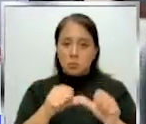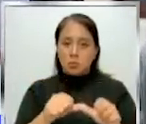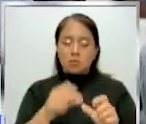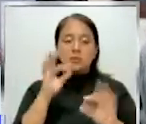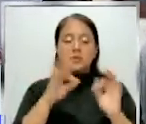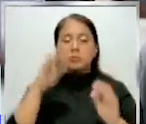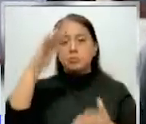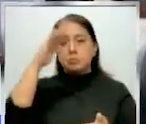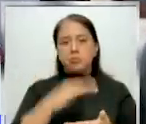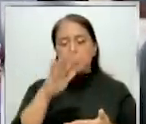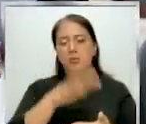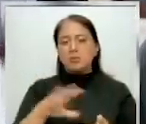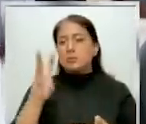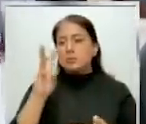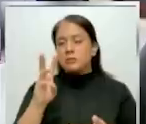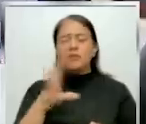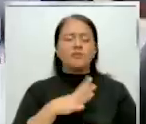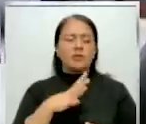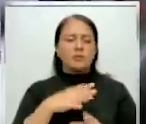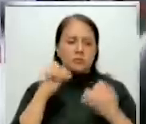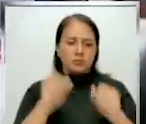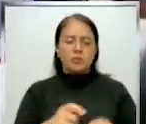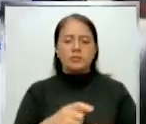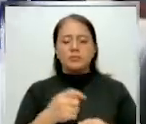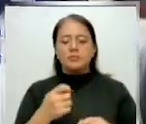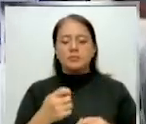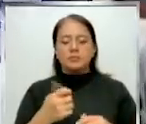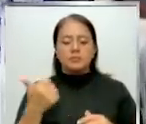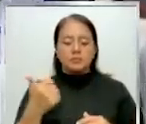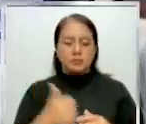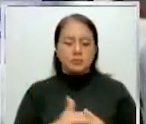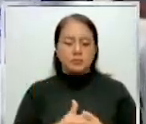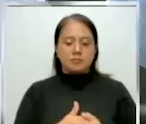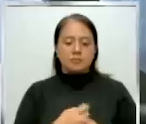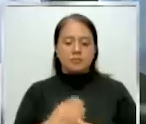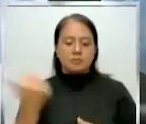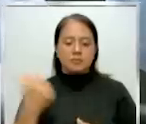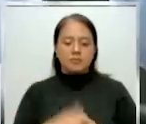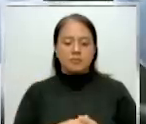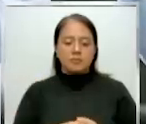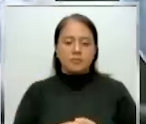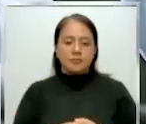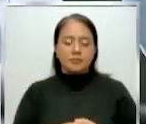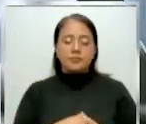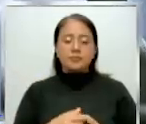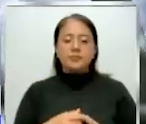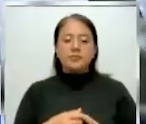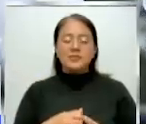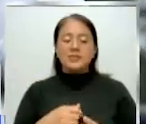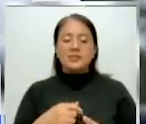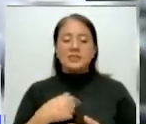mga 60, pwede na natin ibabayan. Pwede na natin alisin yan. Alisin na natin yung surcharge. Hindi kami magtitigil